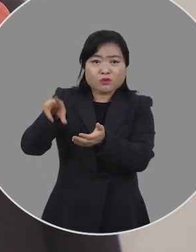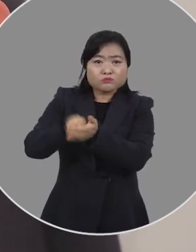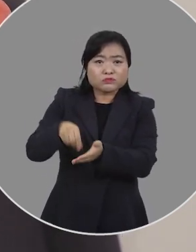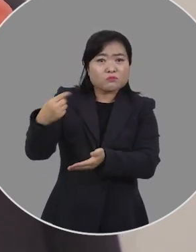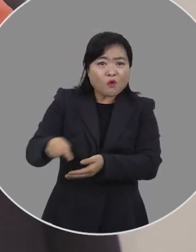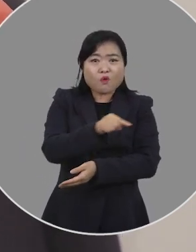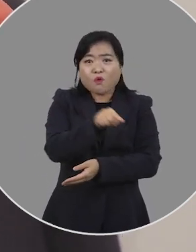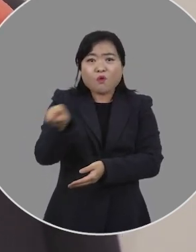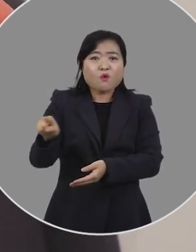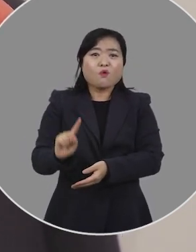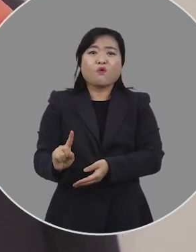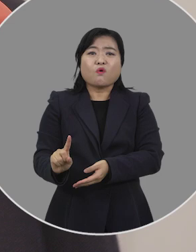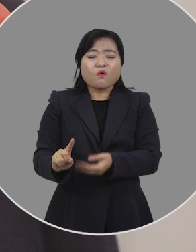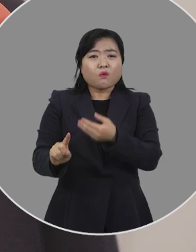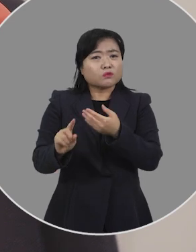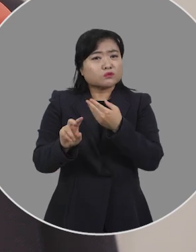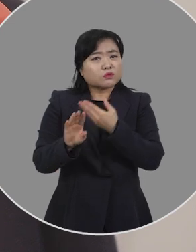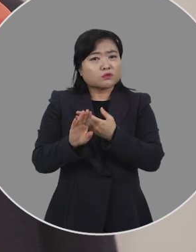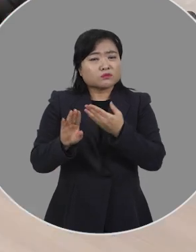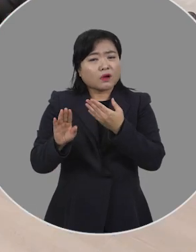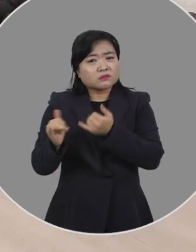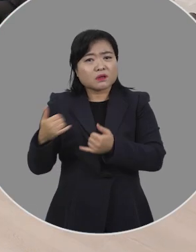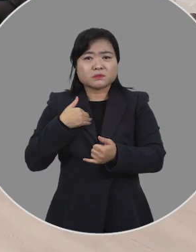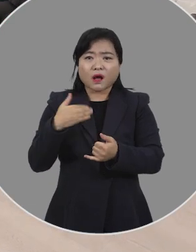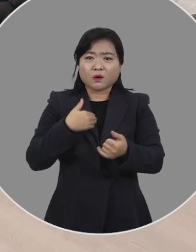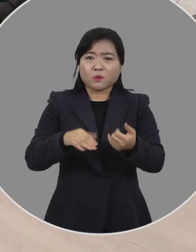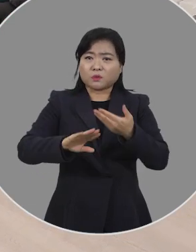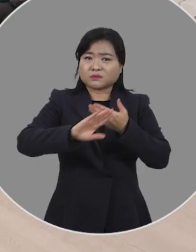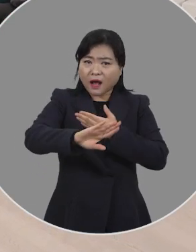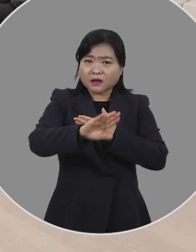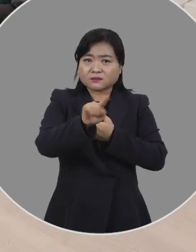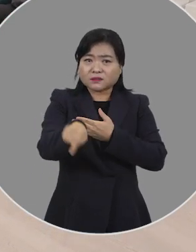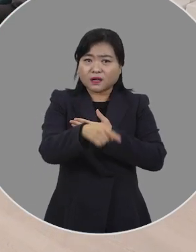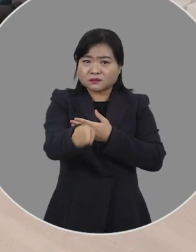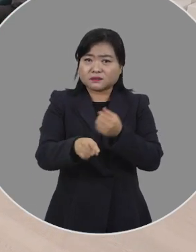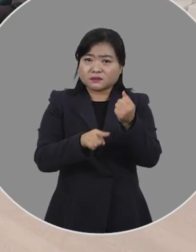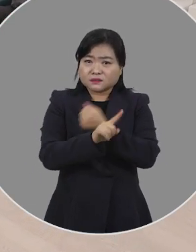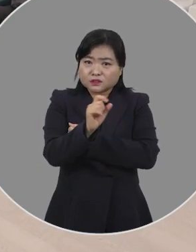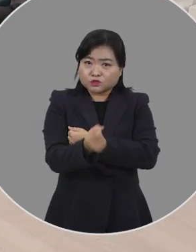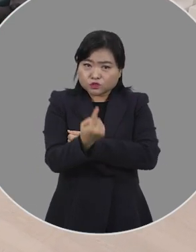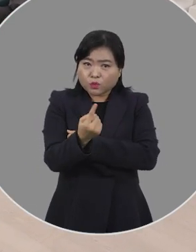왜 어떻게 다른 사람이 나하고 전혀 다른? 네.